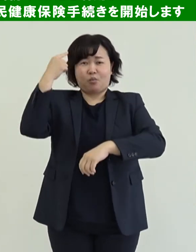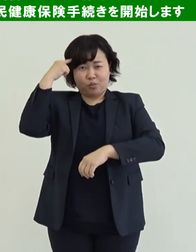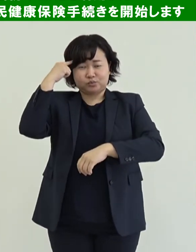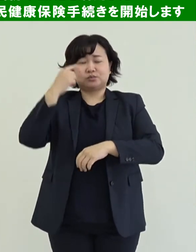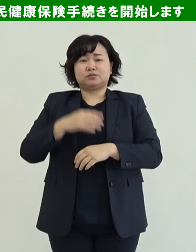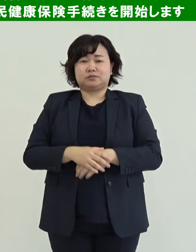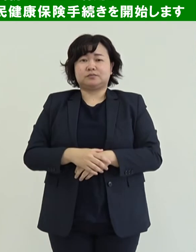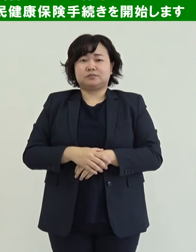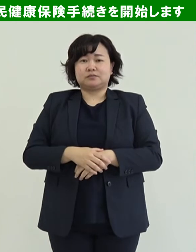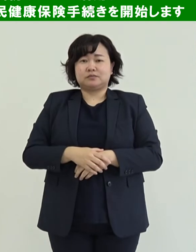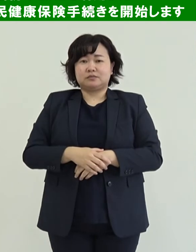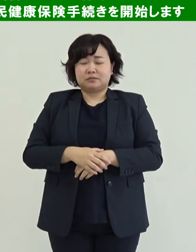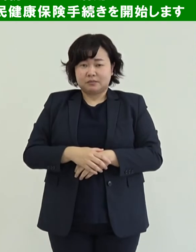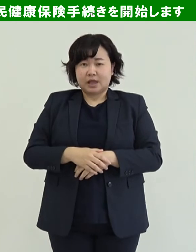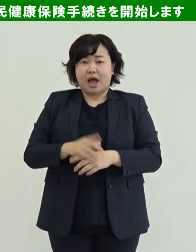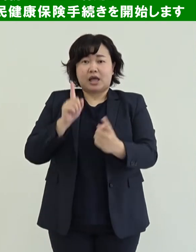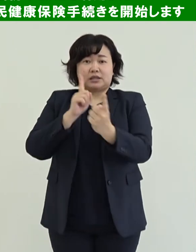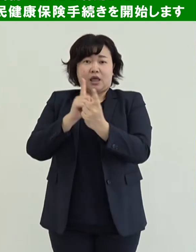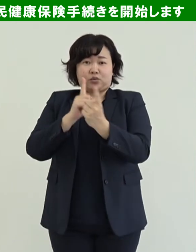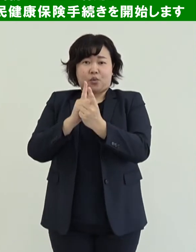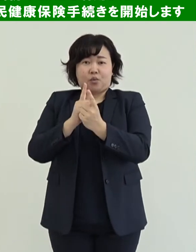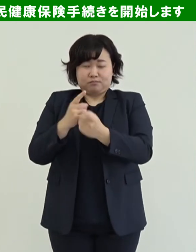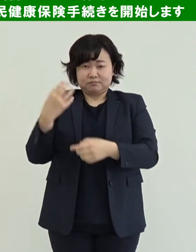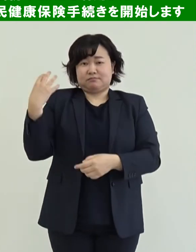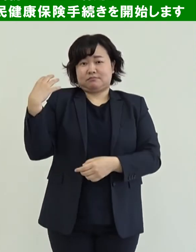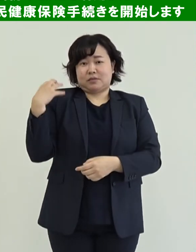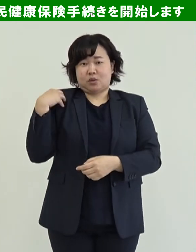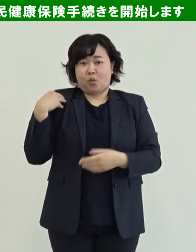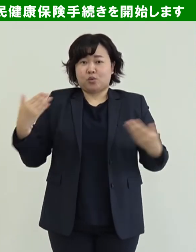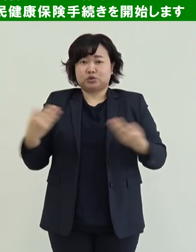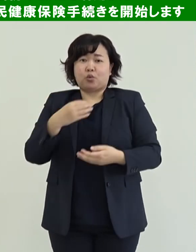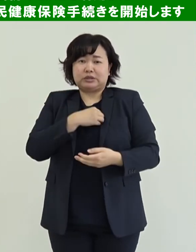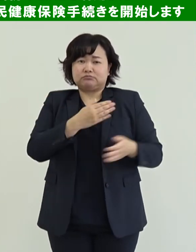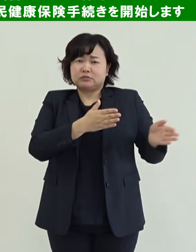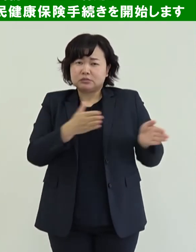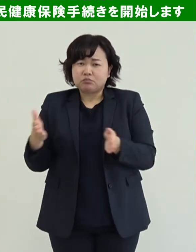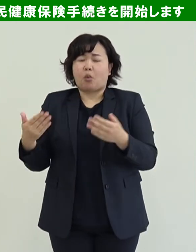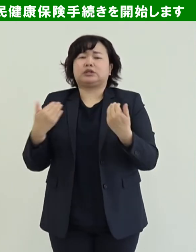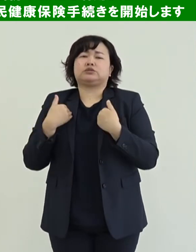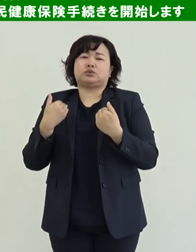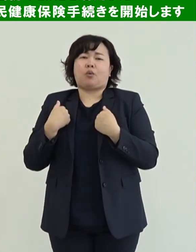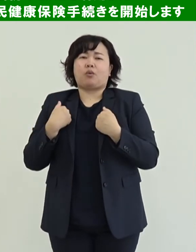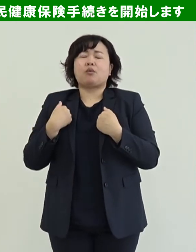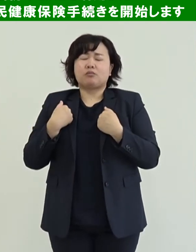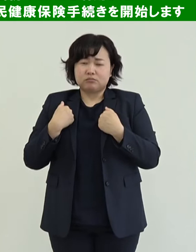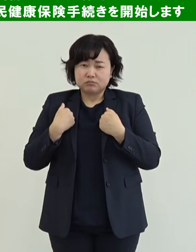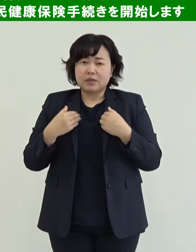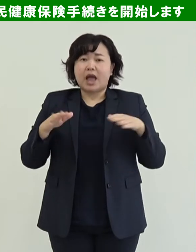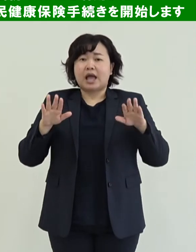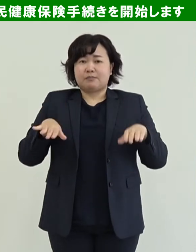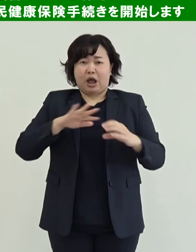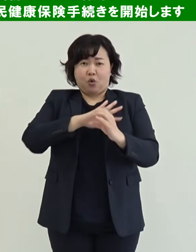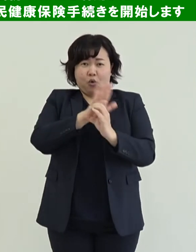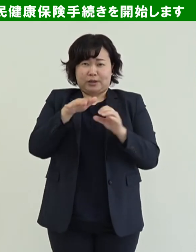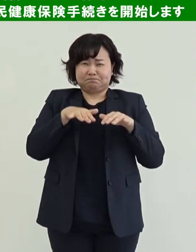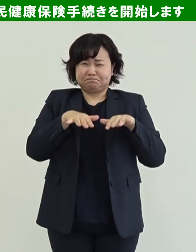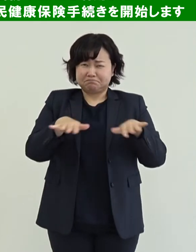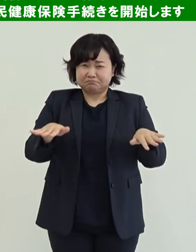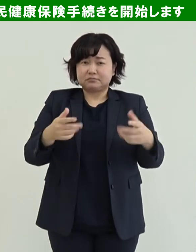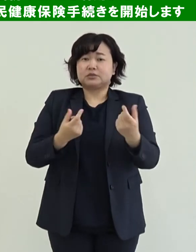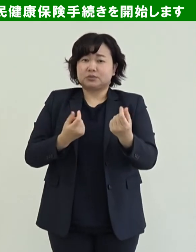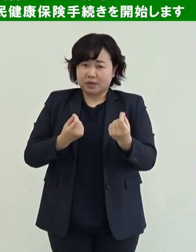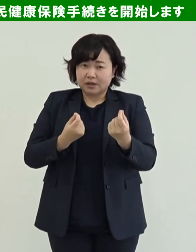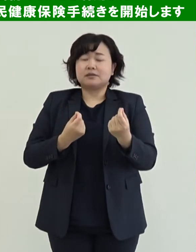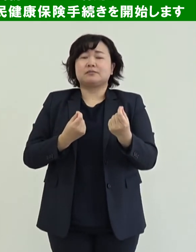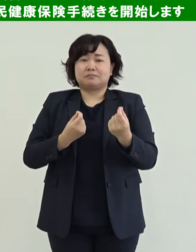に思っておりますまたの王氏の対応する職員もですねそれ相応の体制が必要ということもございましたあの現在頃なーかーということ